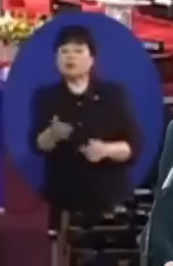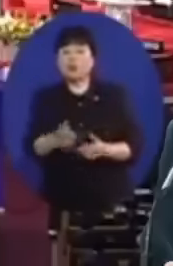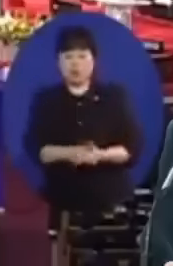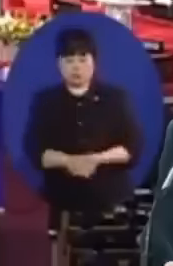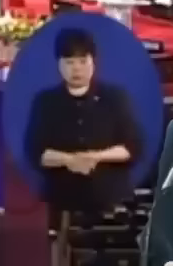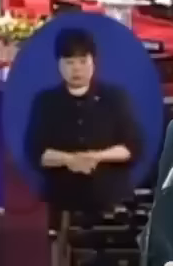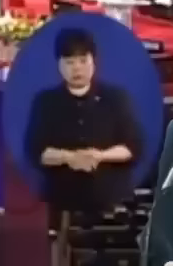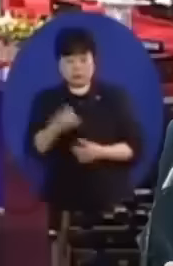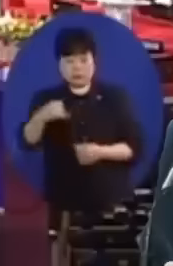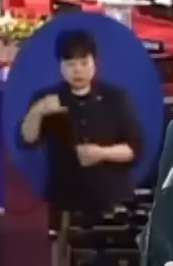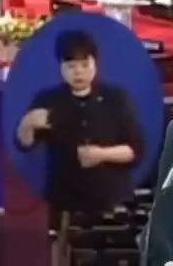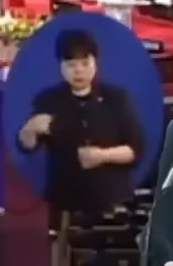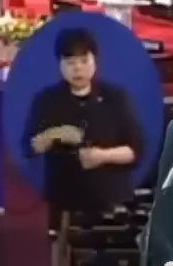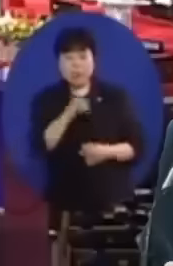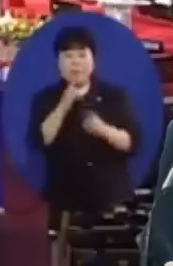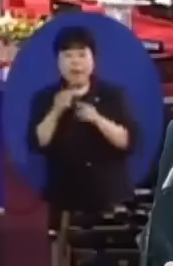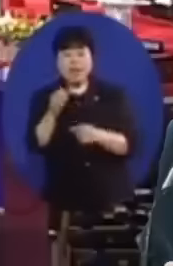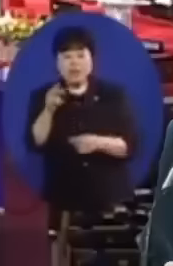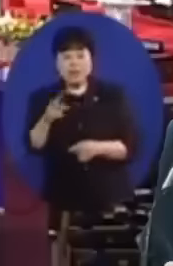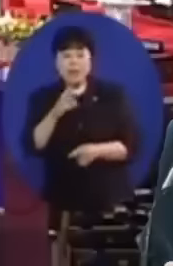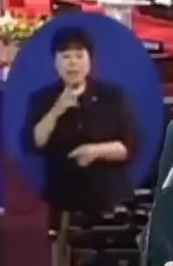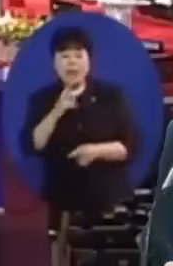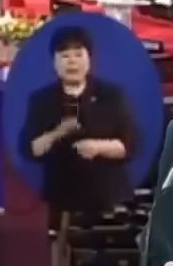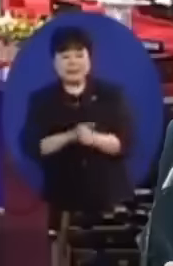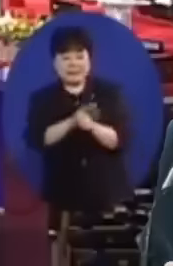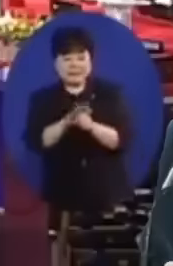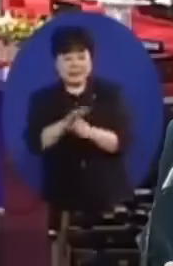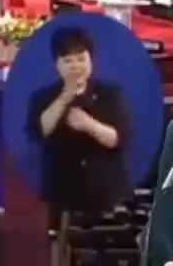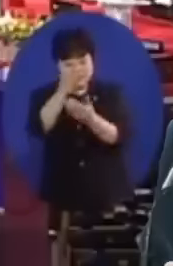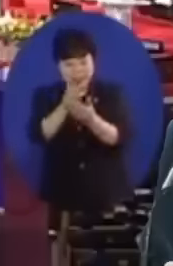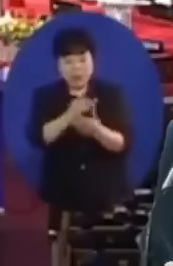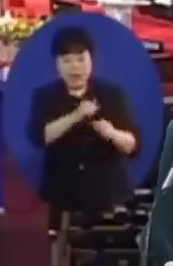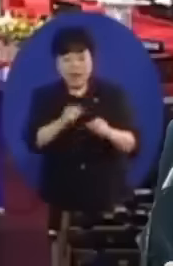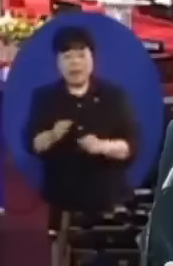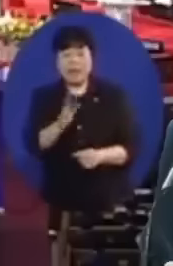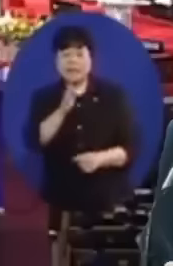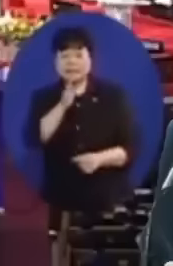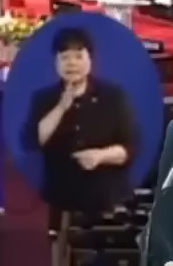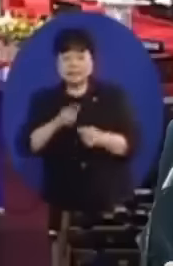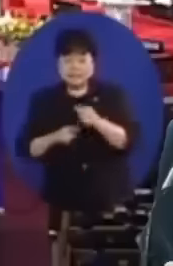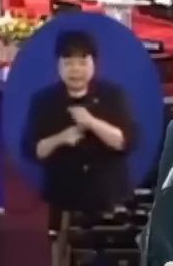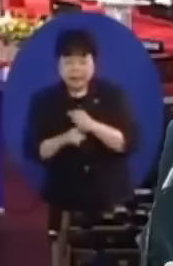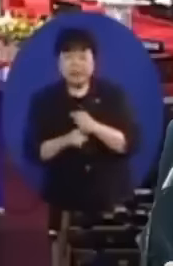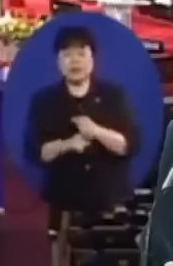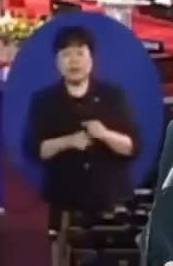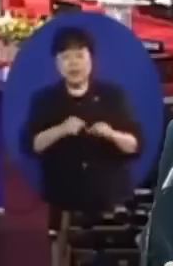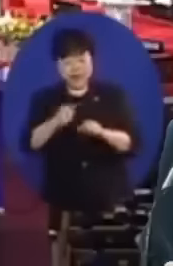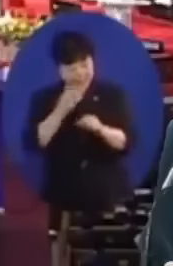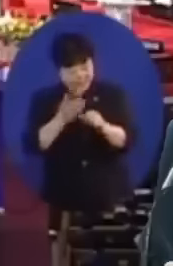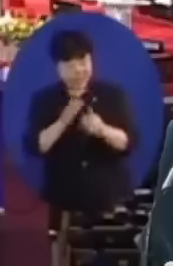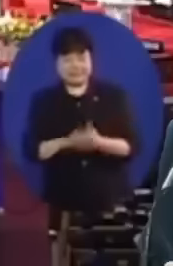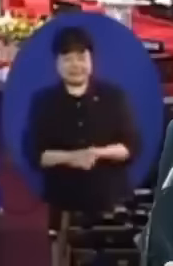거하겠느냐. 자녀들아 우리가 말로와 혀로만 사랑하지 말고 행함과 진실함으로 하자.